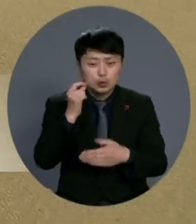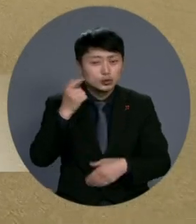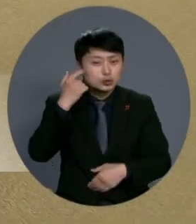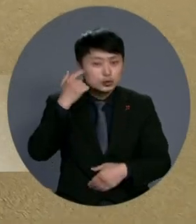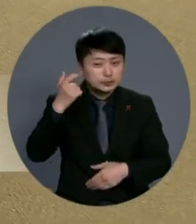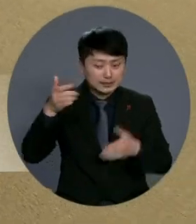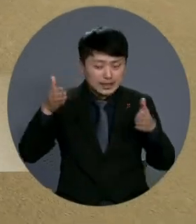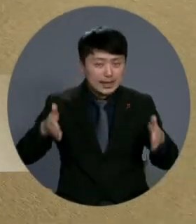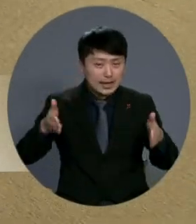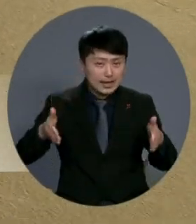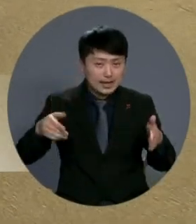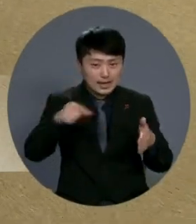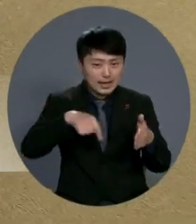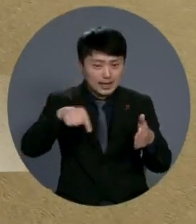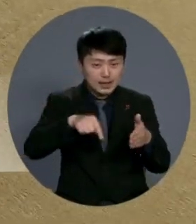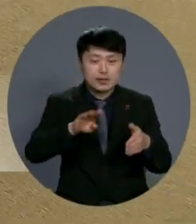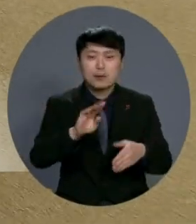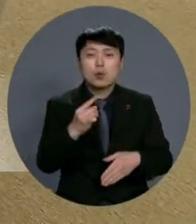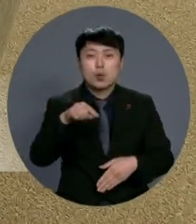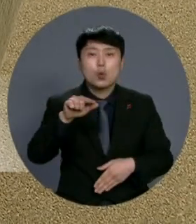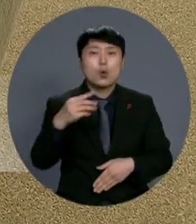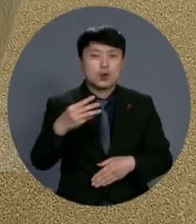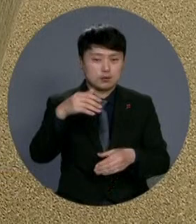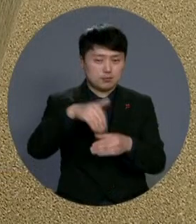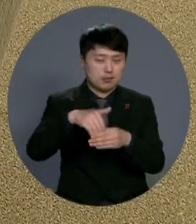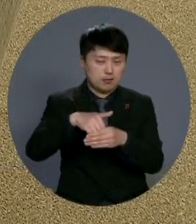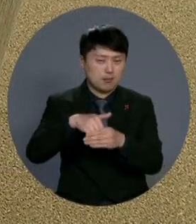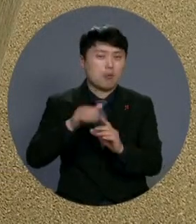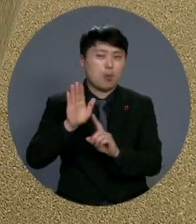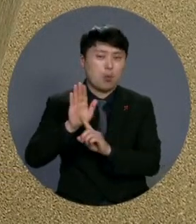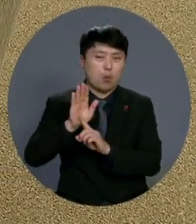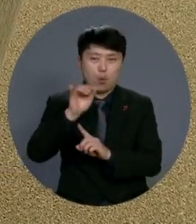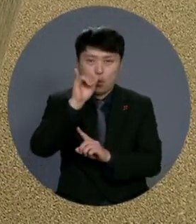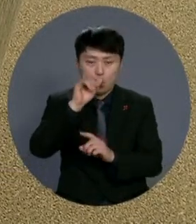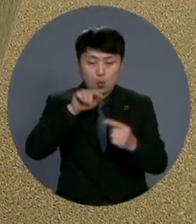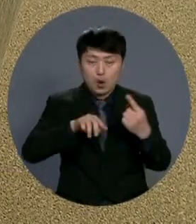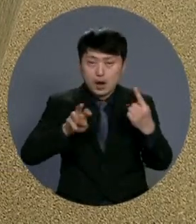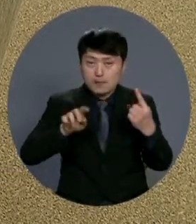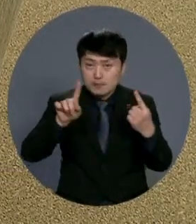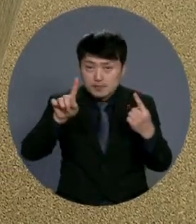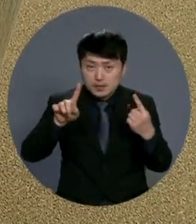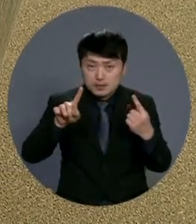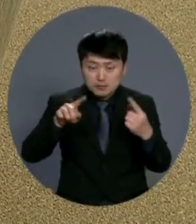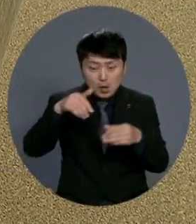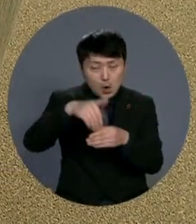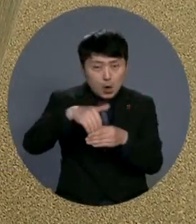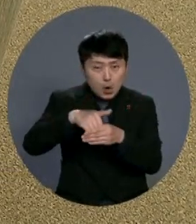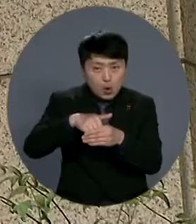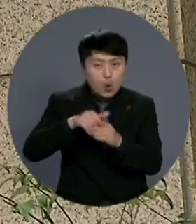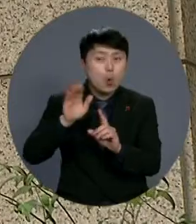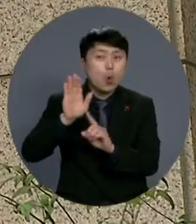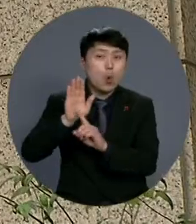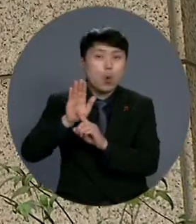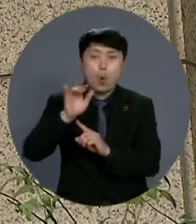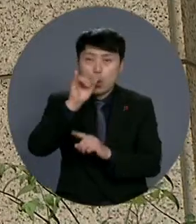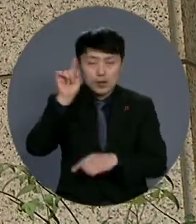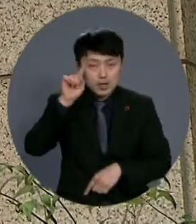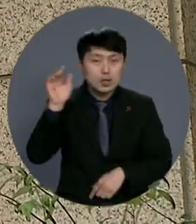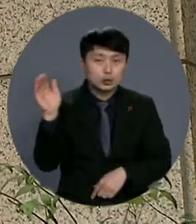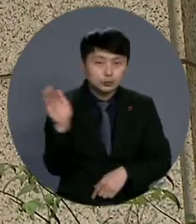이내에 보궐선거를 하도록 규정하고 있습니다. 그래서 오는 31일 보궐선거 공고가 났고